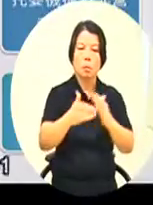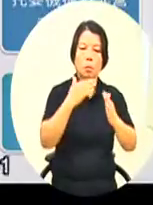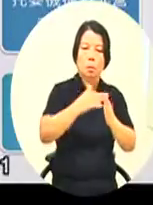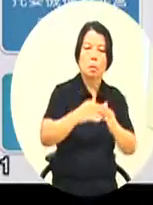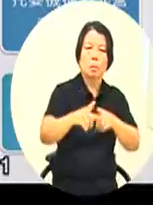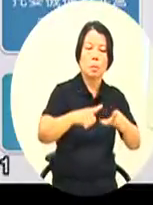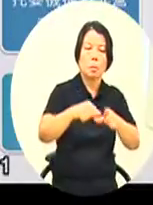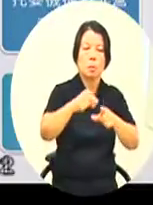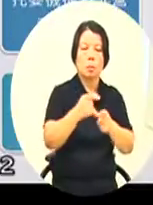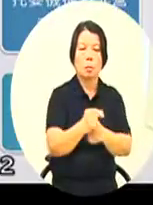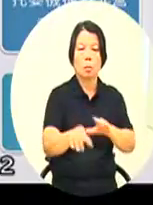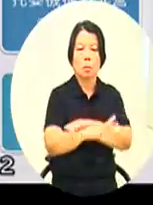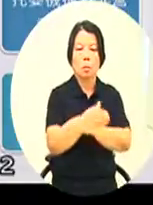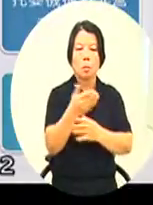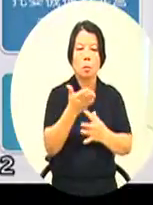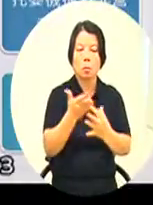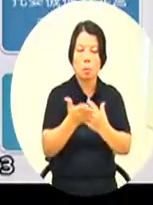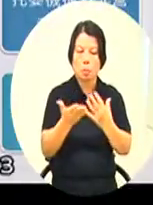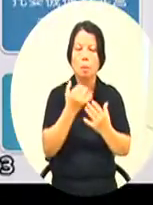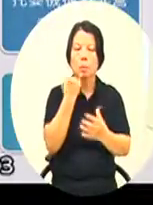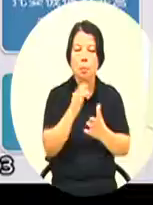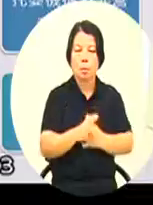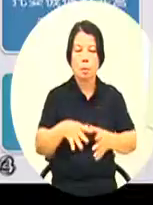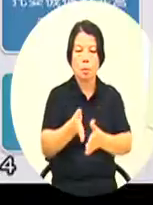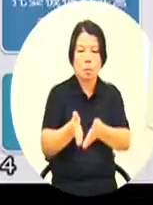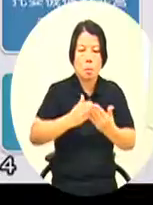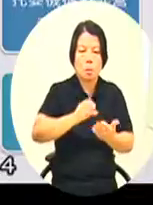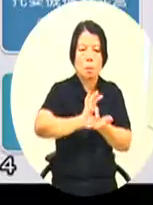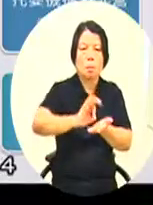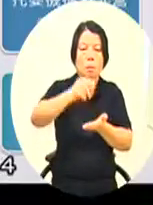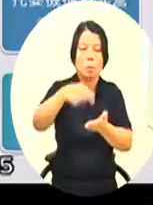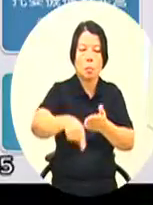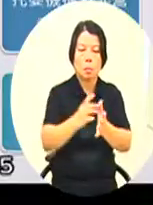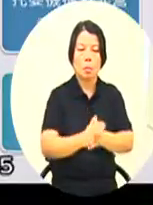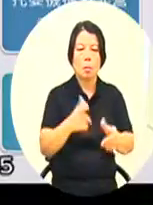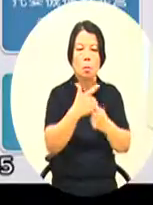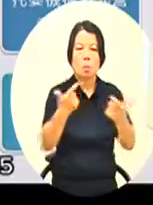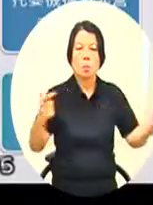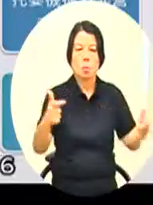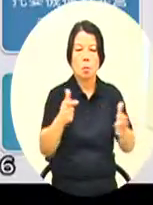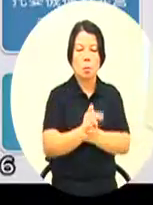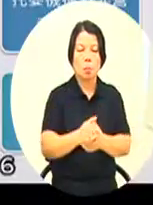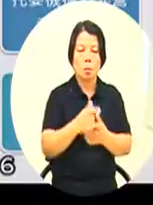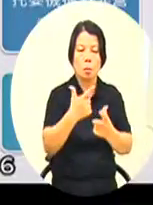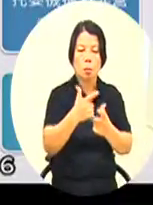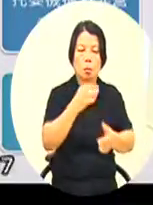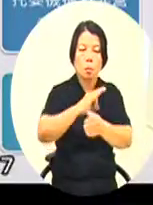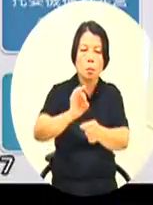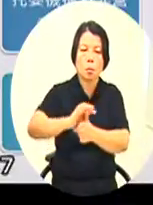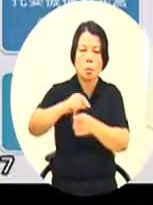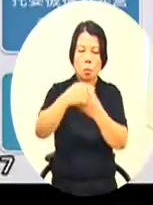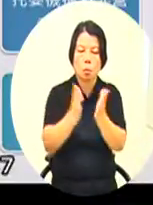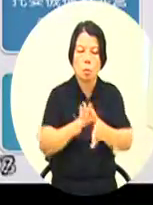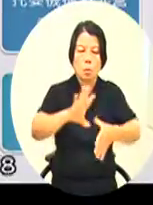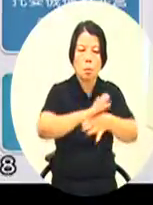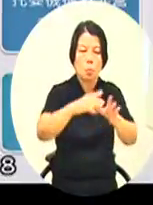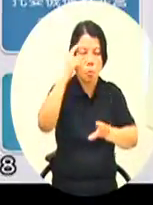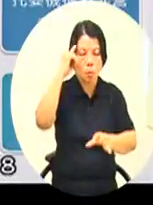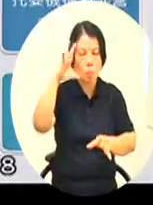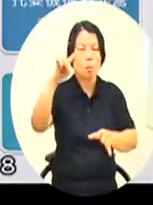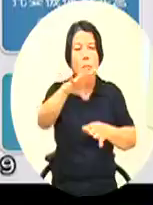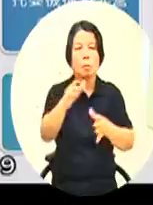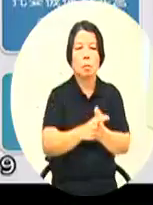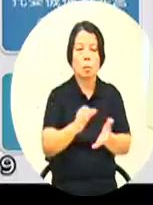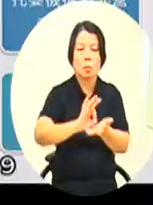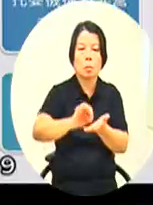的要点，有9个重要的方向啊，高龄者健康促进、多元照顾、青年创业跟文创产业育成中心、